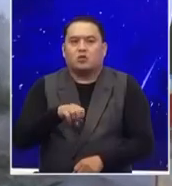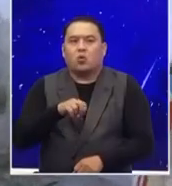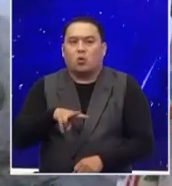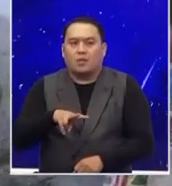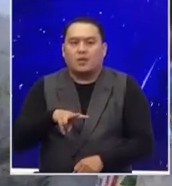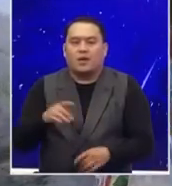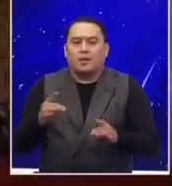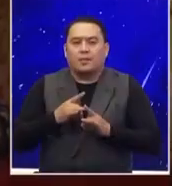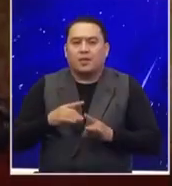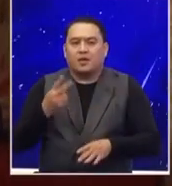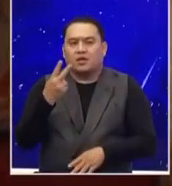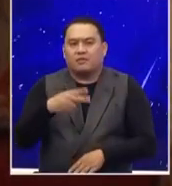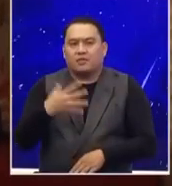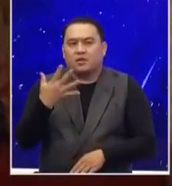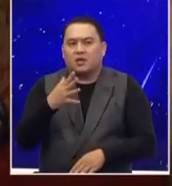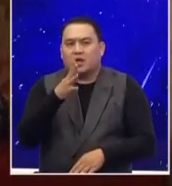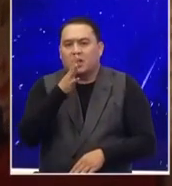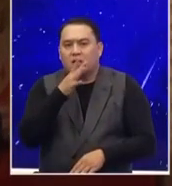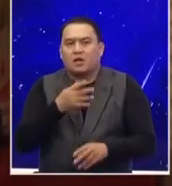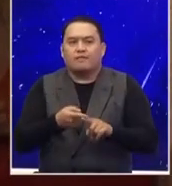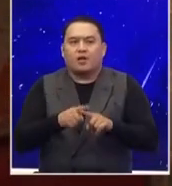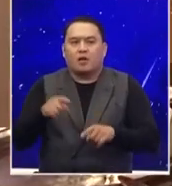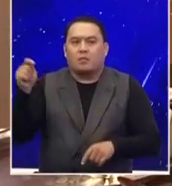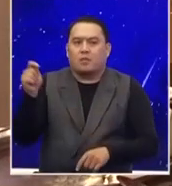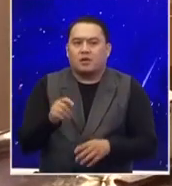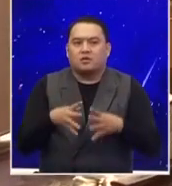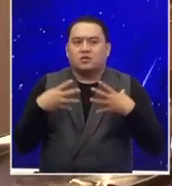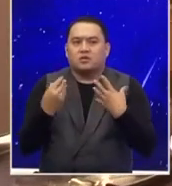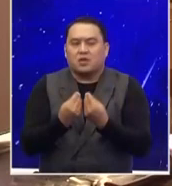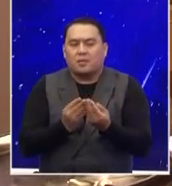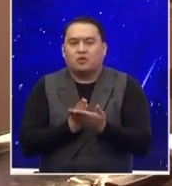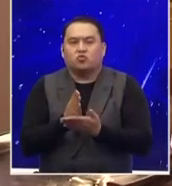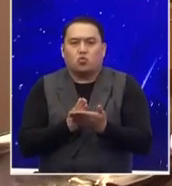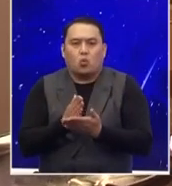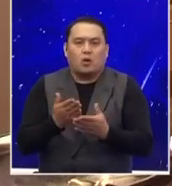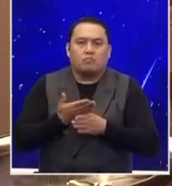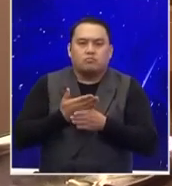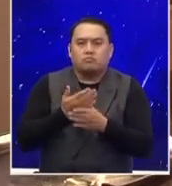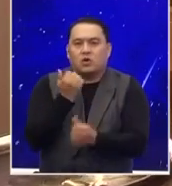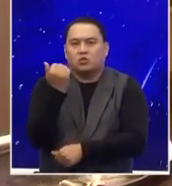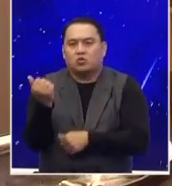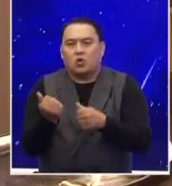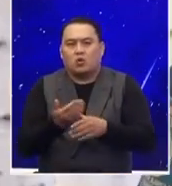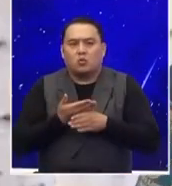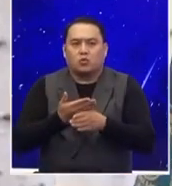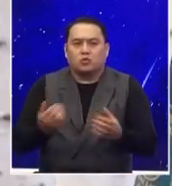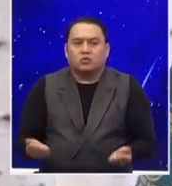рамках празднования 25-летнего юбилея сотрудники ДЧС посетили семьи бывших сослуживцев и оказали материальную